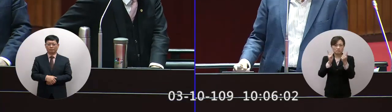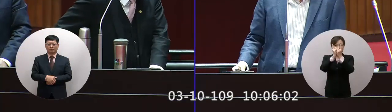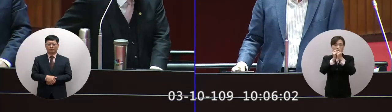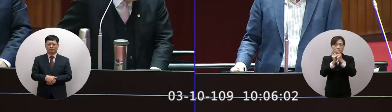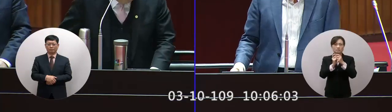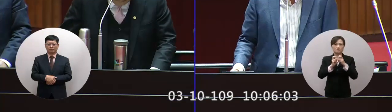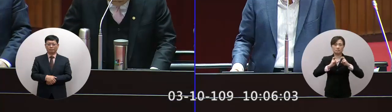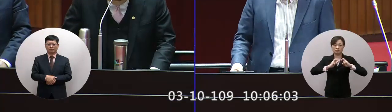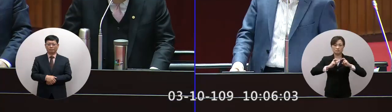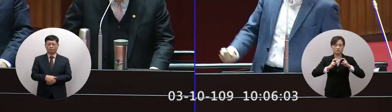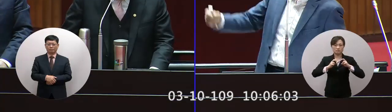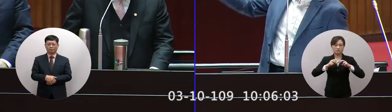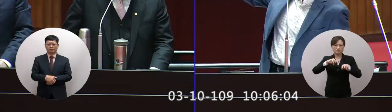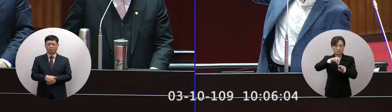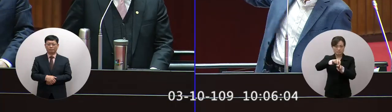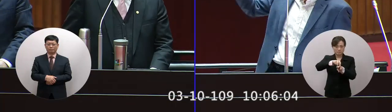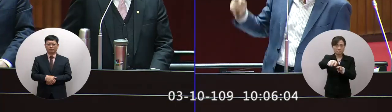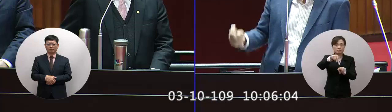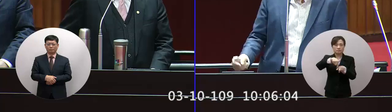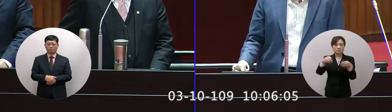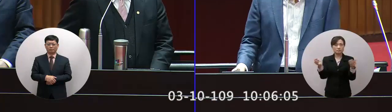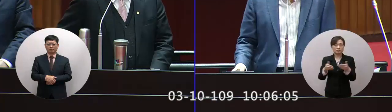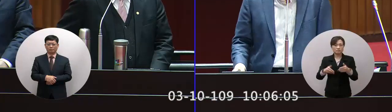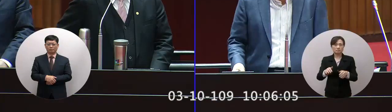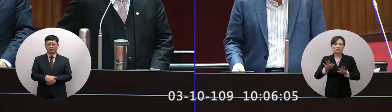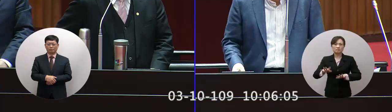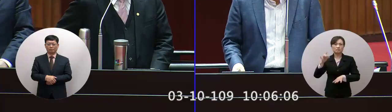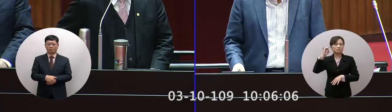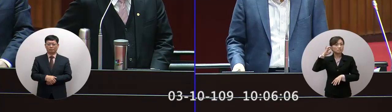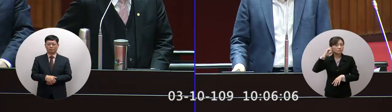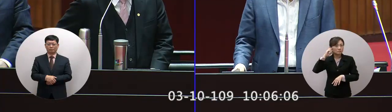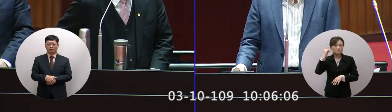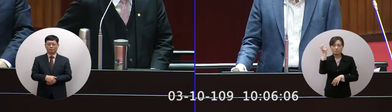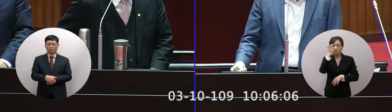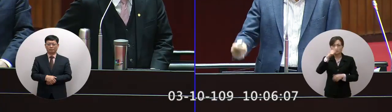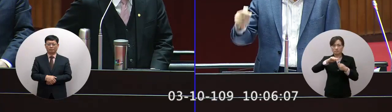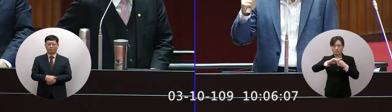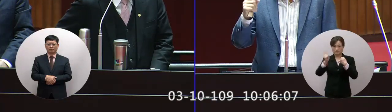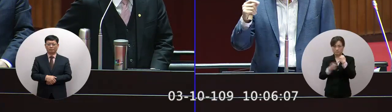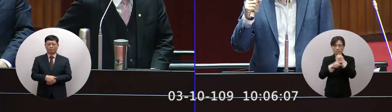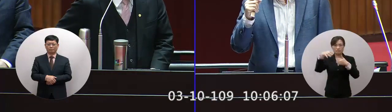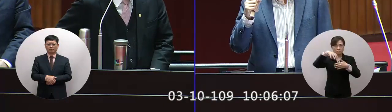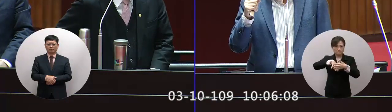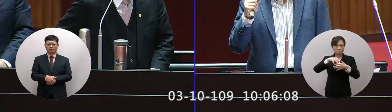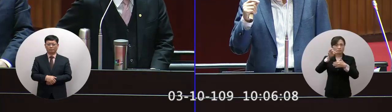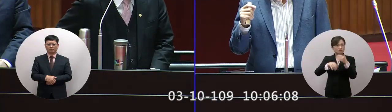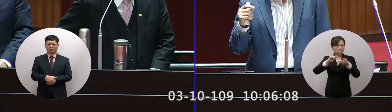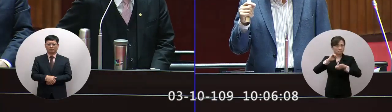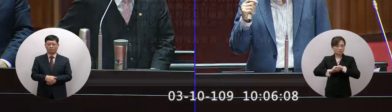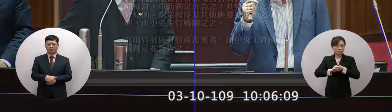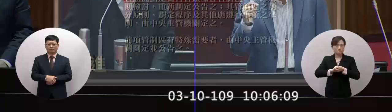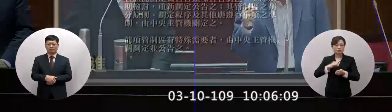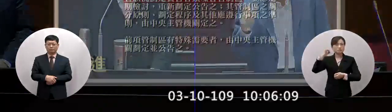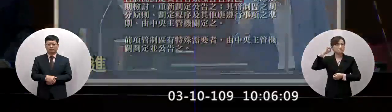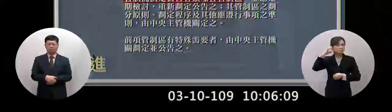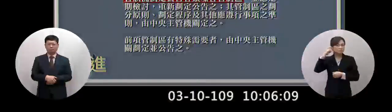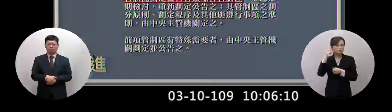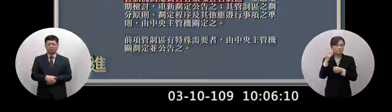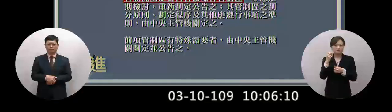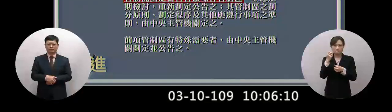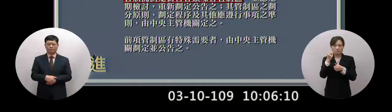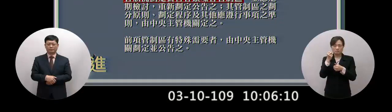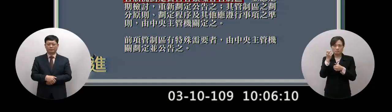们现在因为噪音防治法、噪音管制法里面规定，把噪音管制区的分